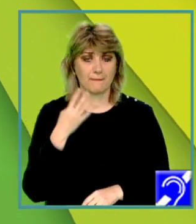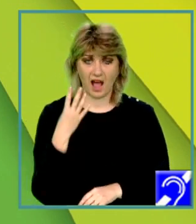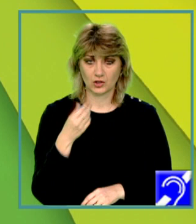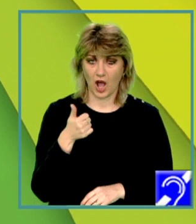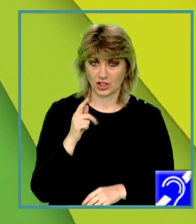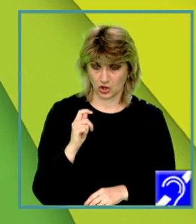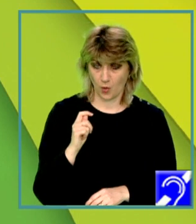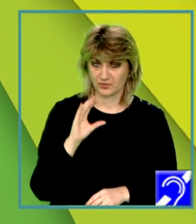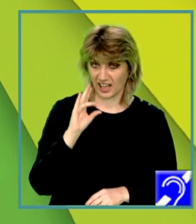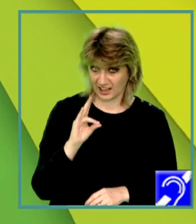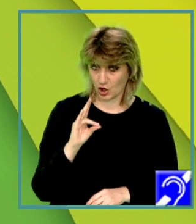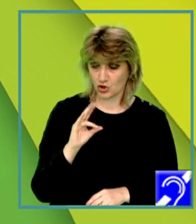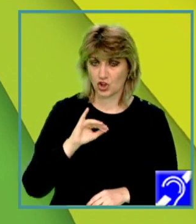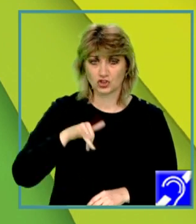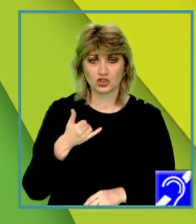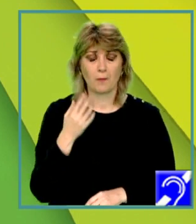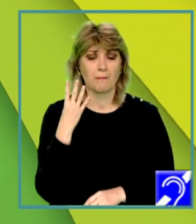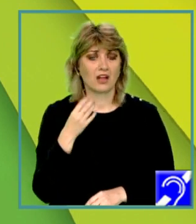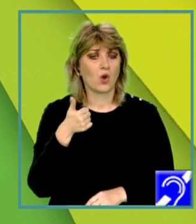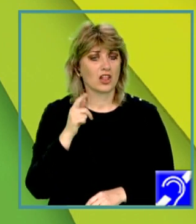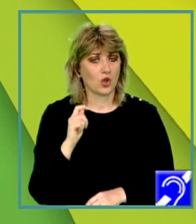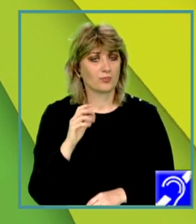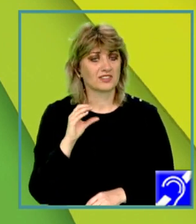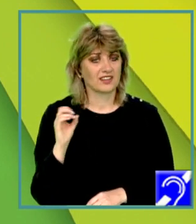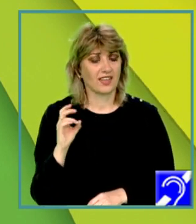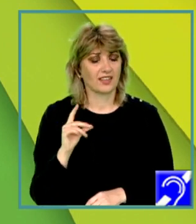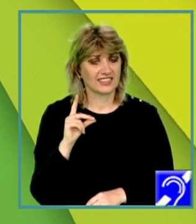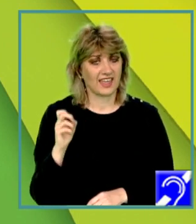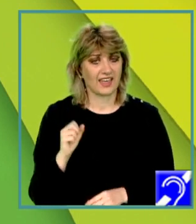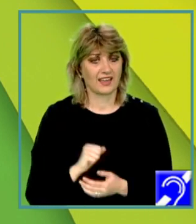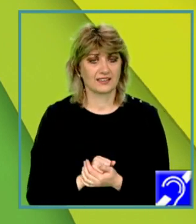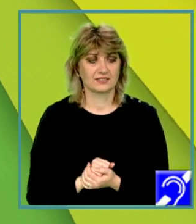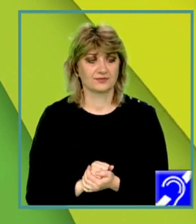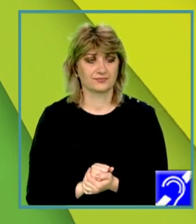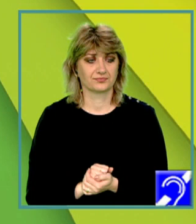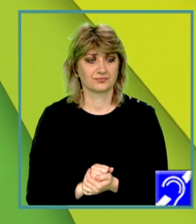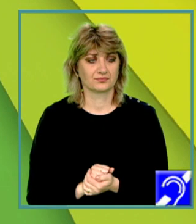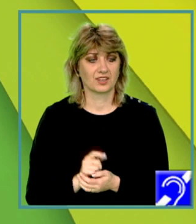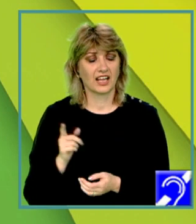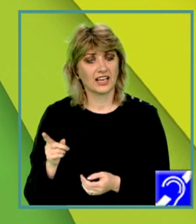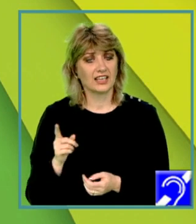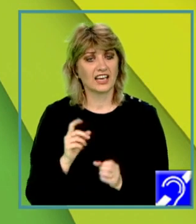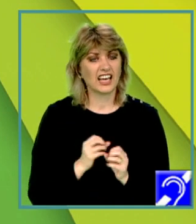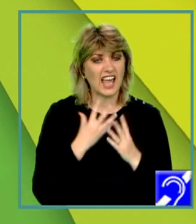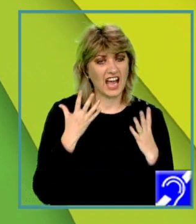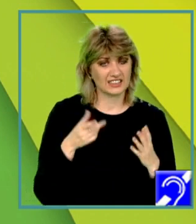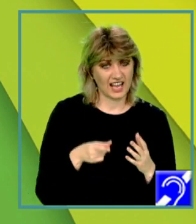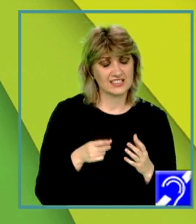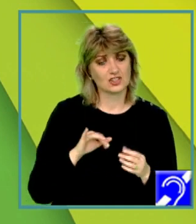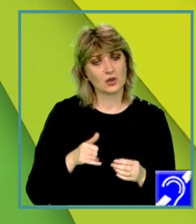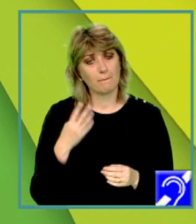atomi de hidrogen și patru atomi în reactant și patru atomi